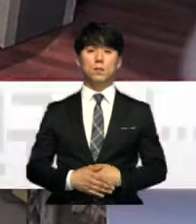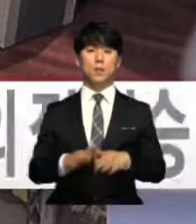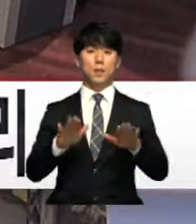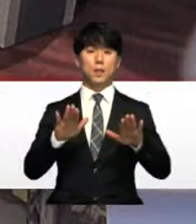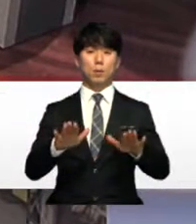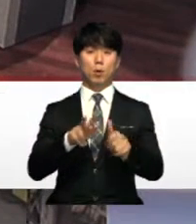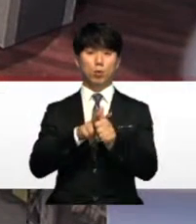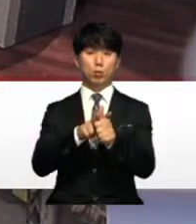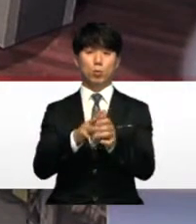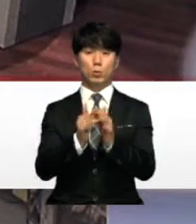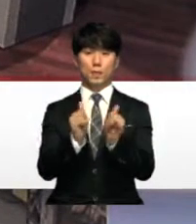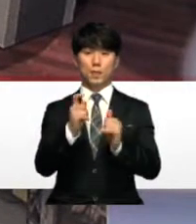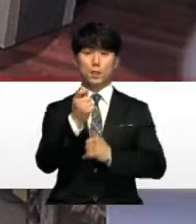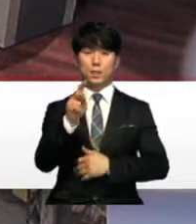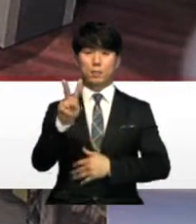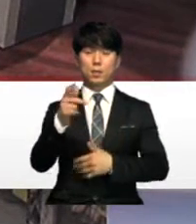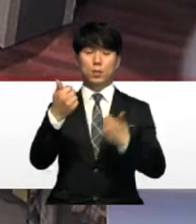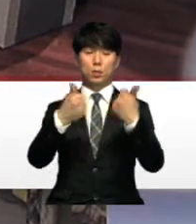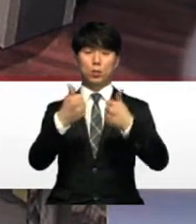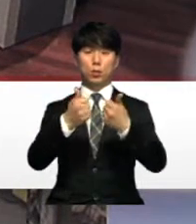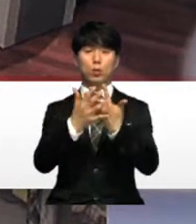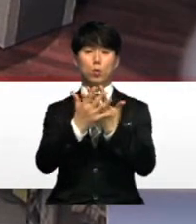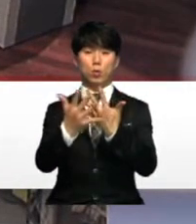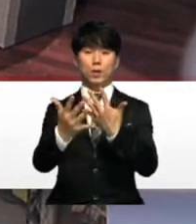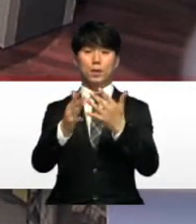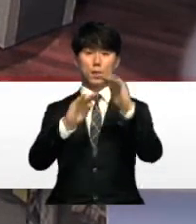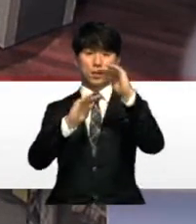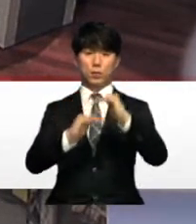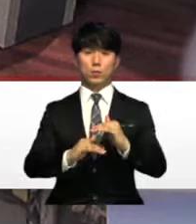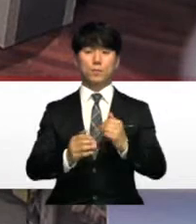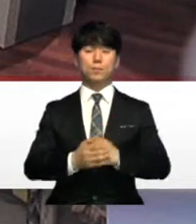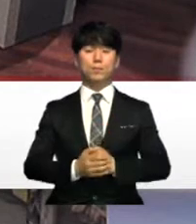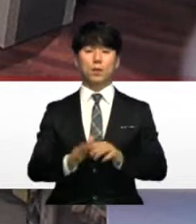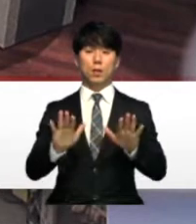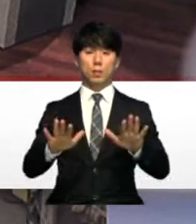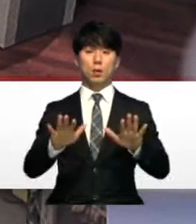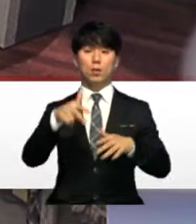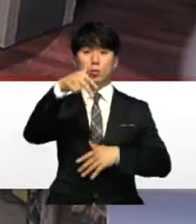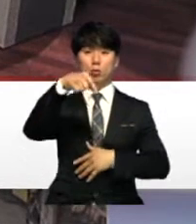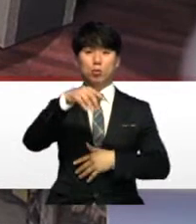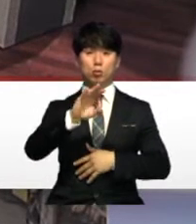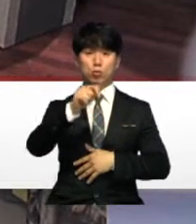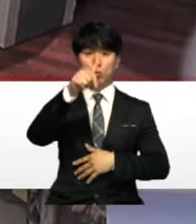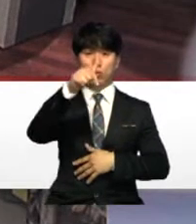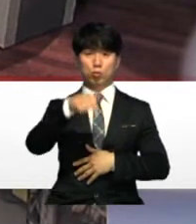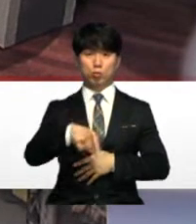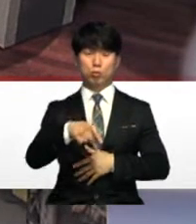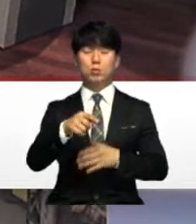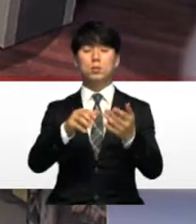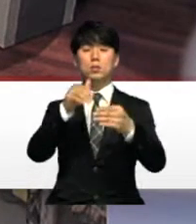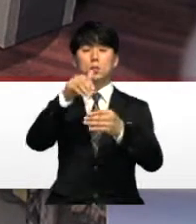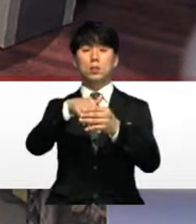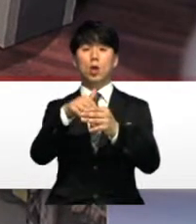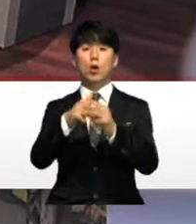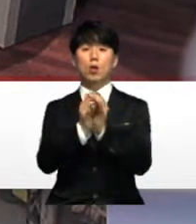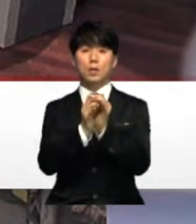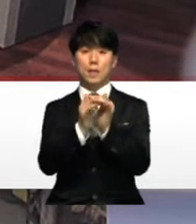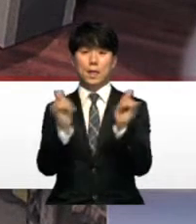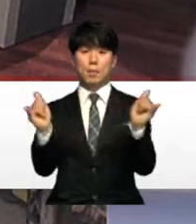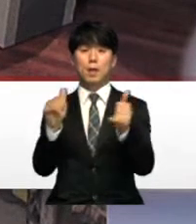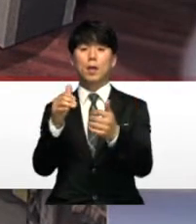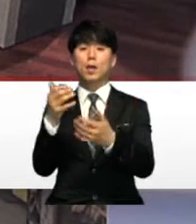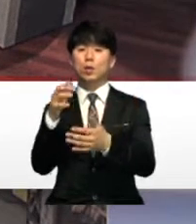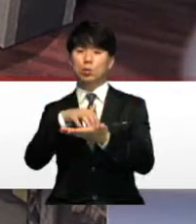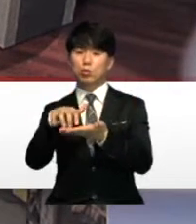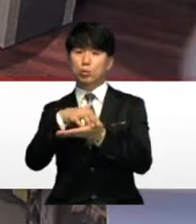이번에 후보자 TV 토론회 소식입니다. 먼저 중구입니다. 이번 총선에서 중구는 선거인구가 하한선에 못 미쳐 성동구